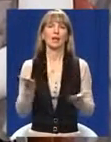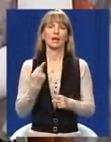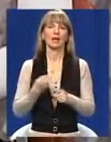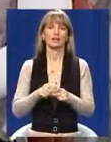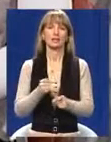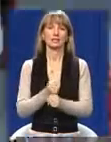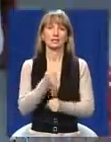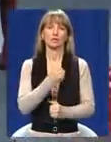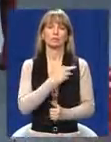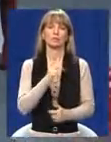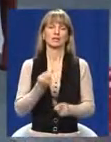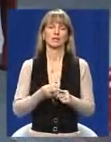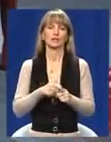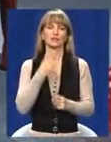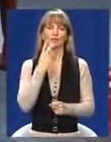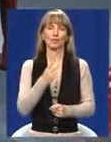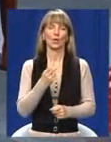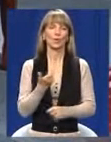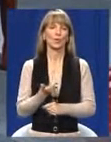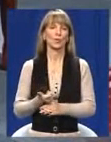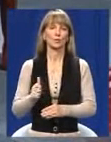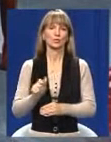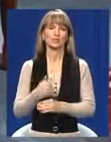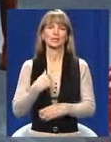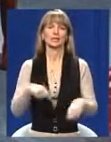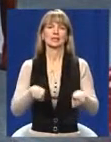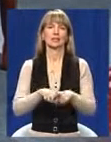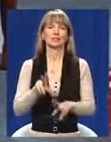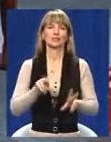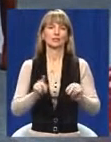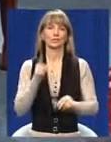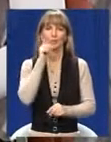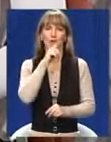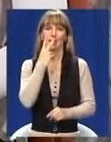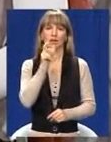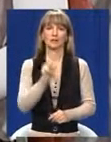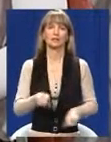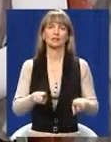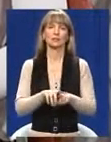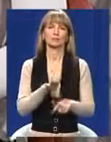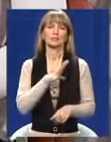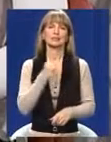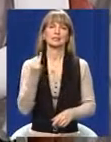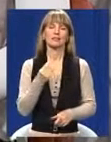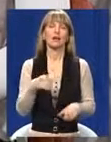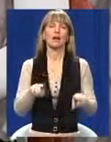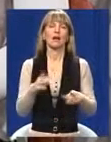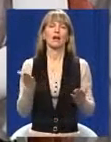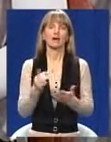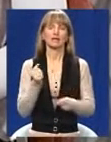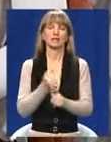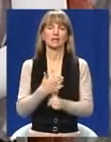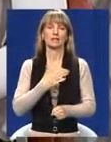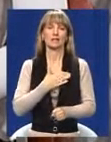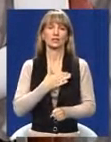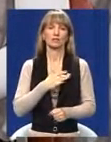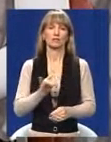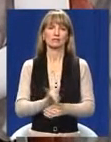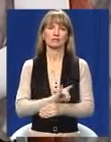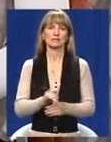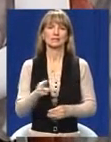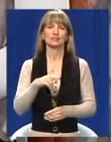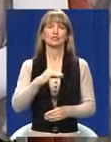Ти б хотіла це подивитися? Дуже. Я також вважаю, що нашим маленьким глядачам також було цікаво, як зробити нашого штучного джина у